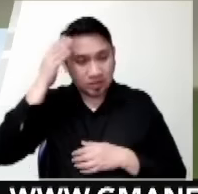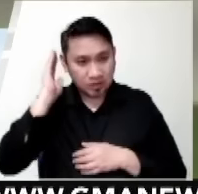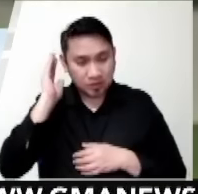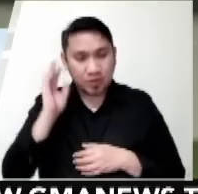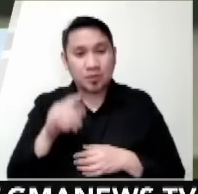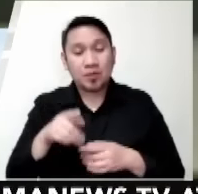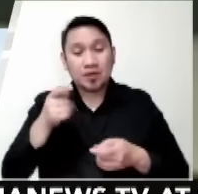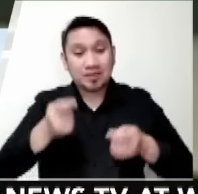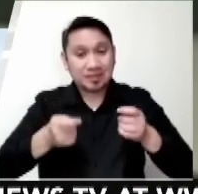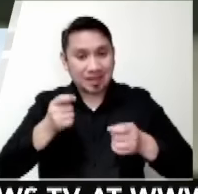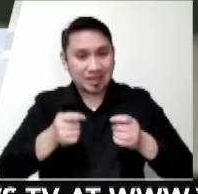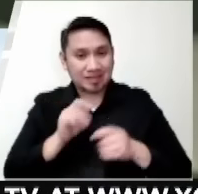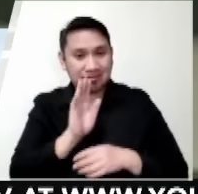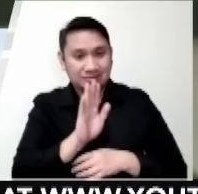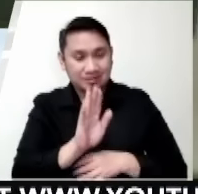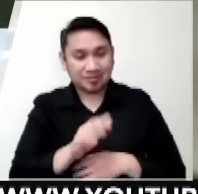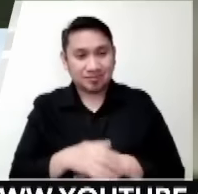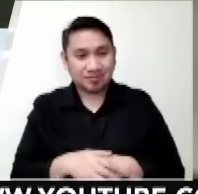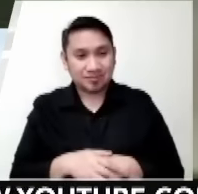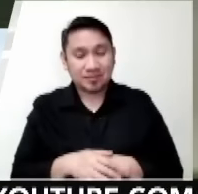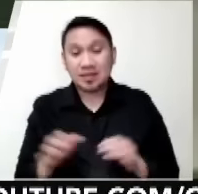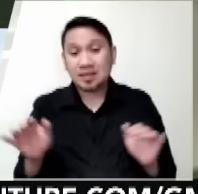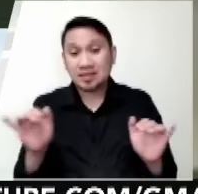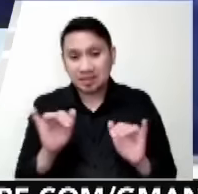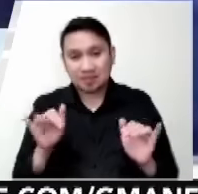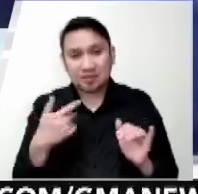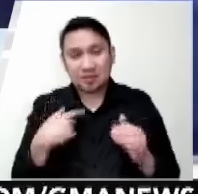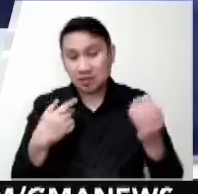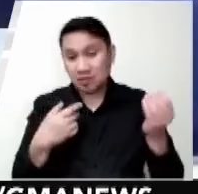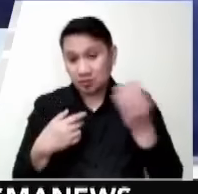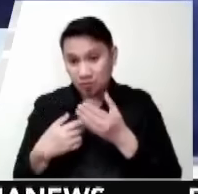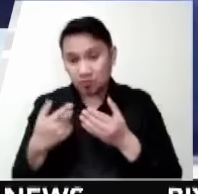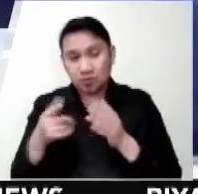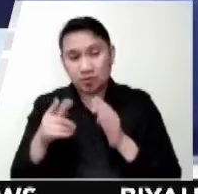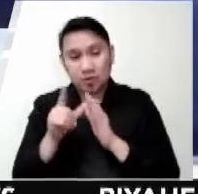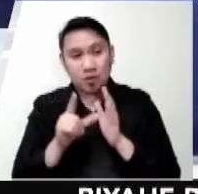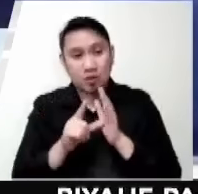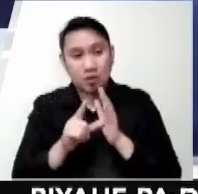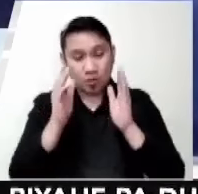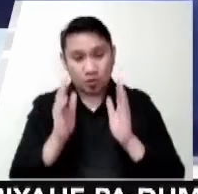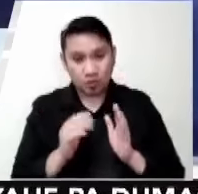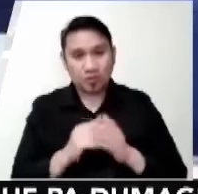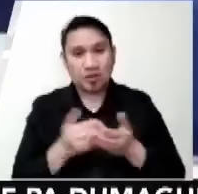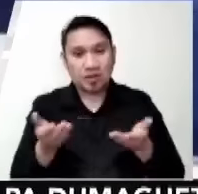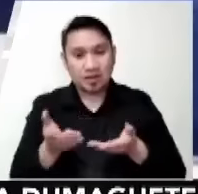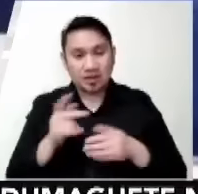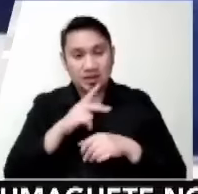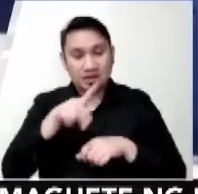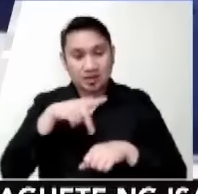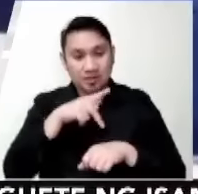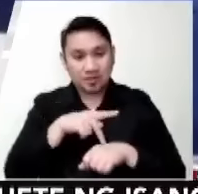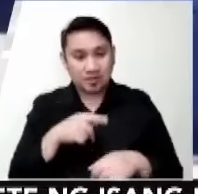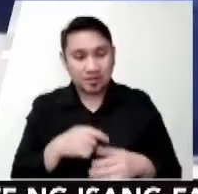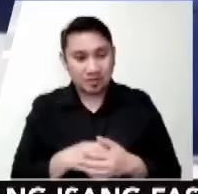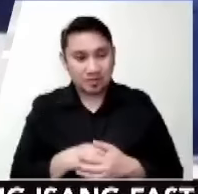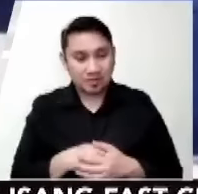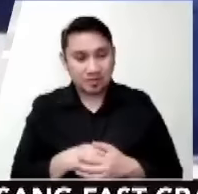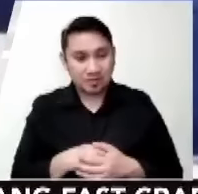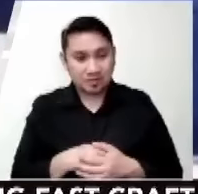kaso ni Teves. Ganito rin ang nakarating na impormasyon sa mga abogado ni Teves dito sa Pilipinas. The plenary of the Court